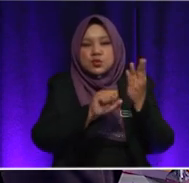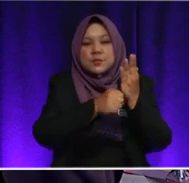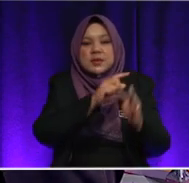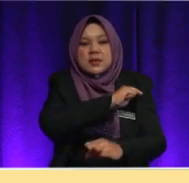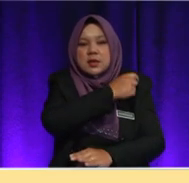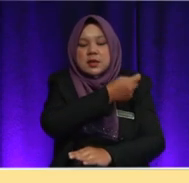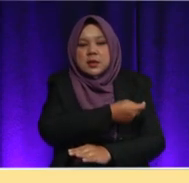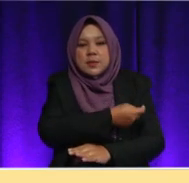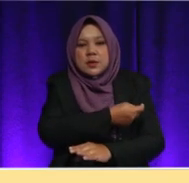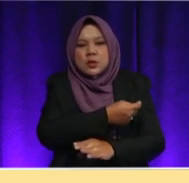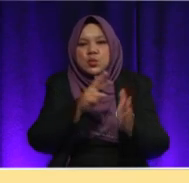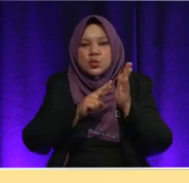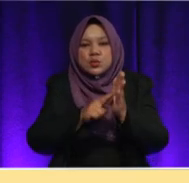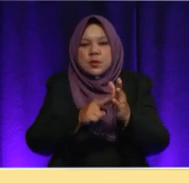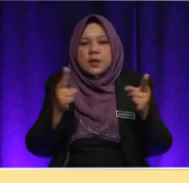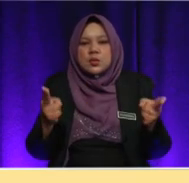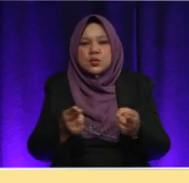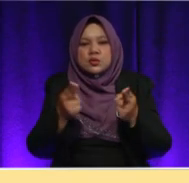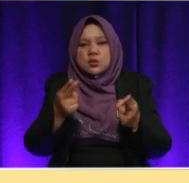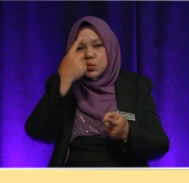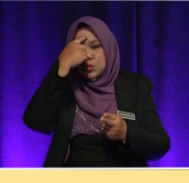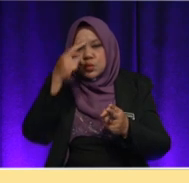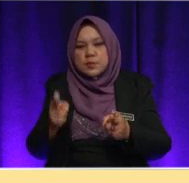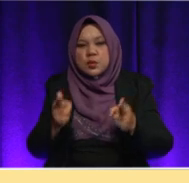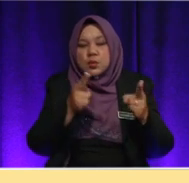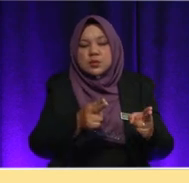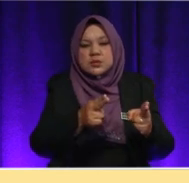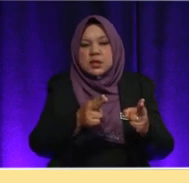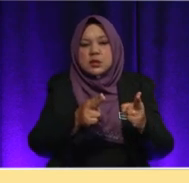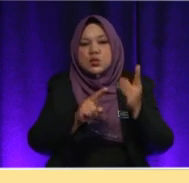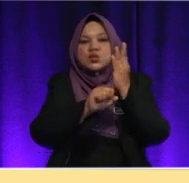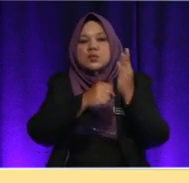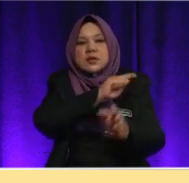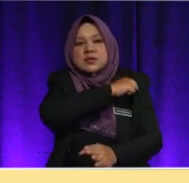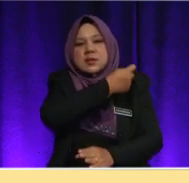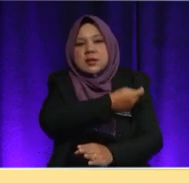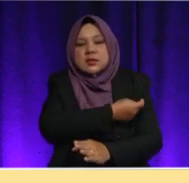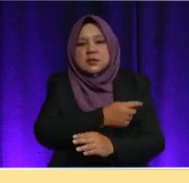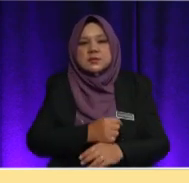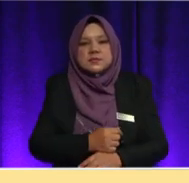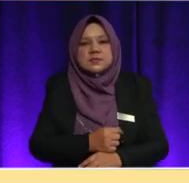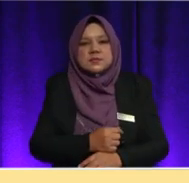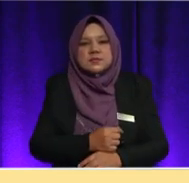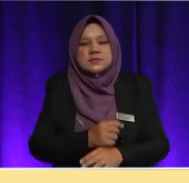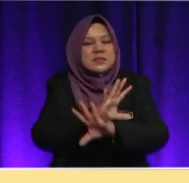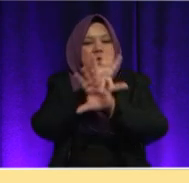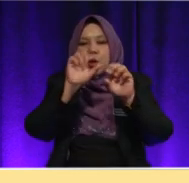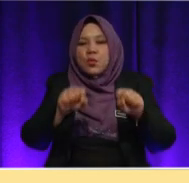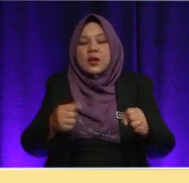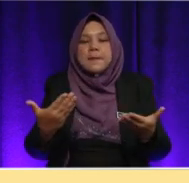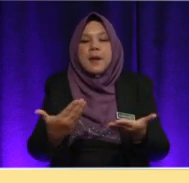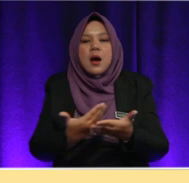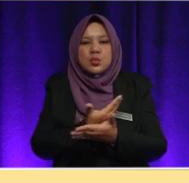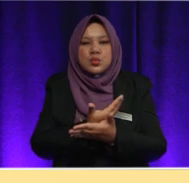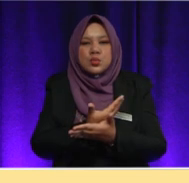tenaga merujuk kepada use menguruskan sumber tenaga tidak boleh baru dia ada perkataan tidak boleh baru nih